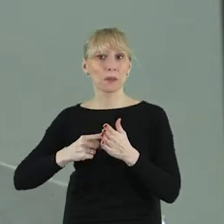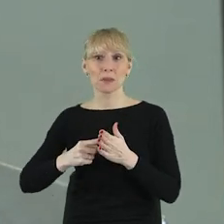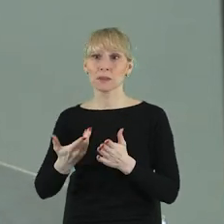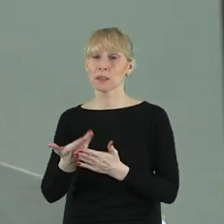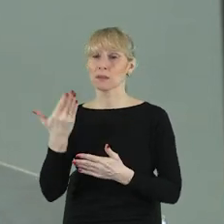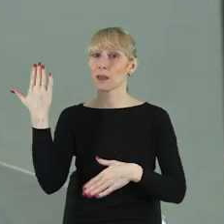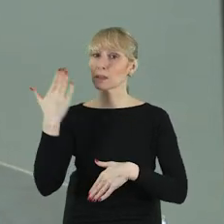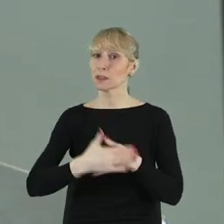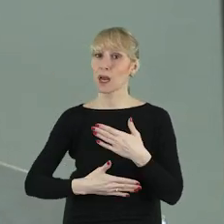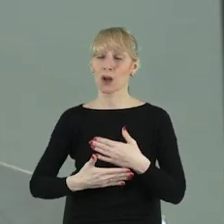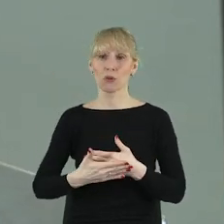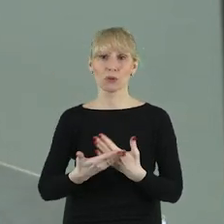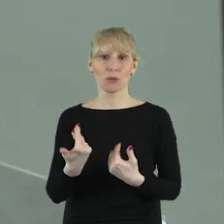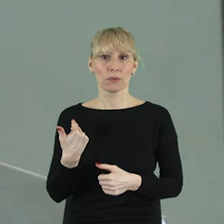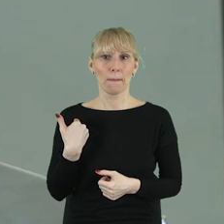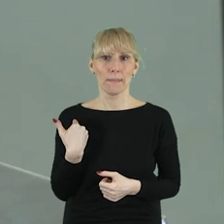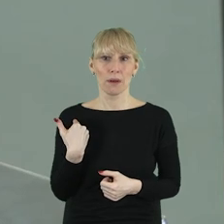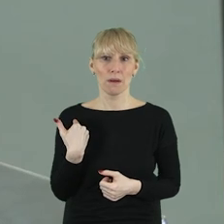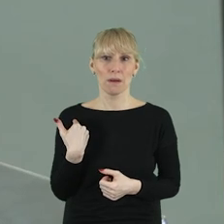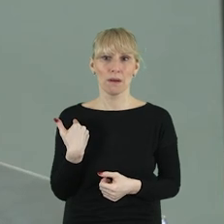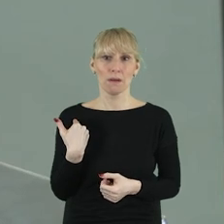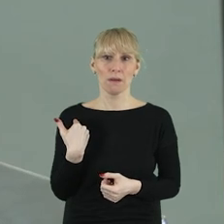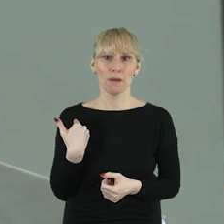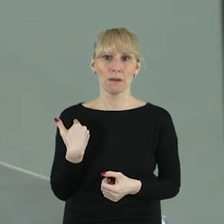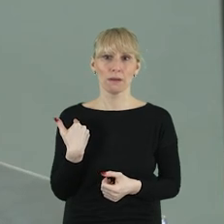rejestracyjne zostały zakończone w przypadku